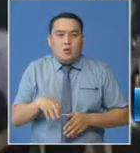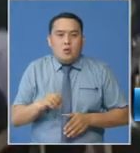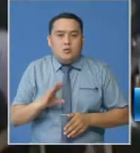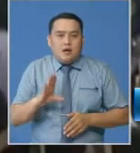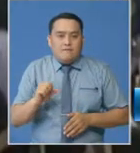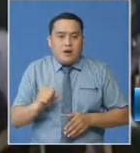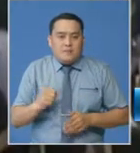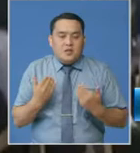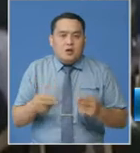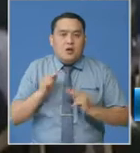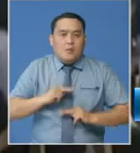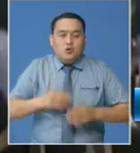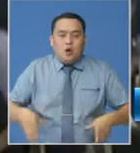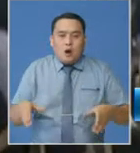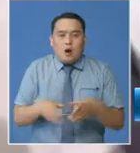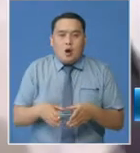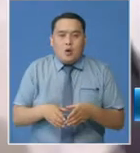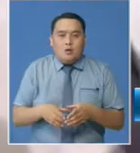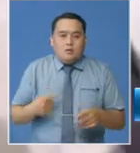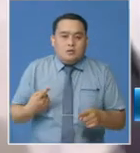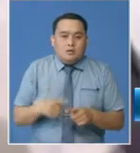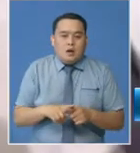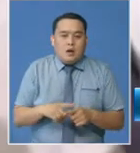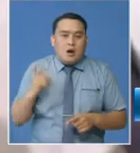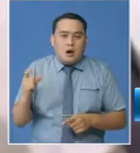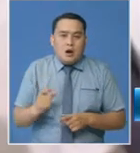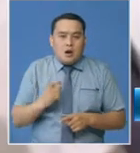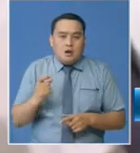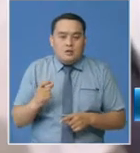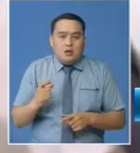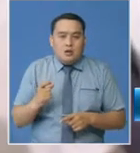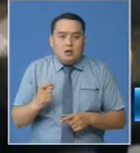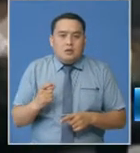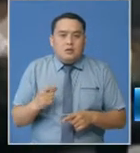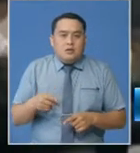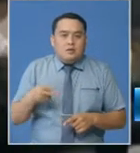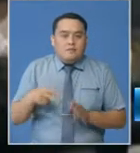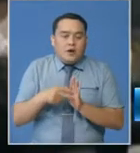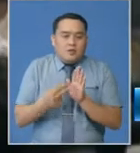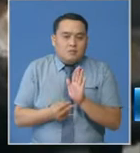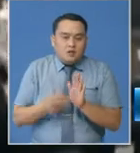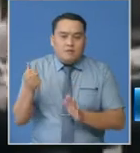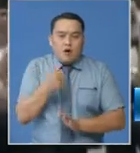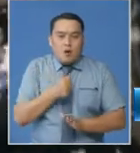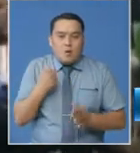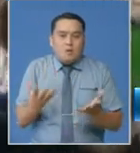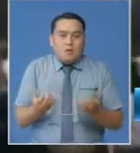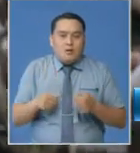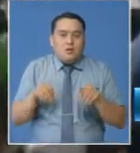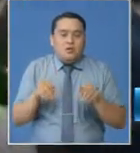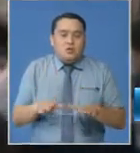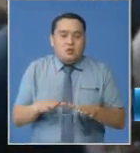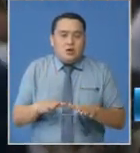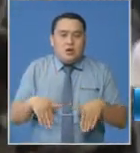Каракозова, сейчас рабочая группа разрабатывает технико-экономическое обоснование. До конца 2018 года будет принято решение.